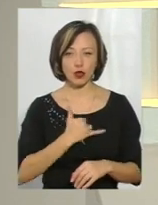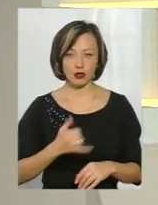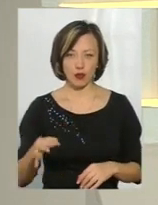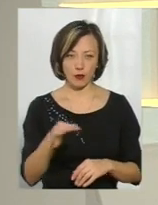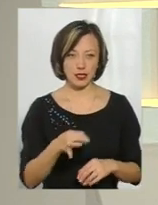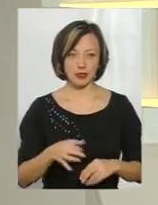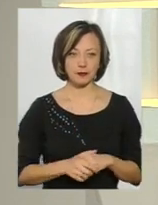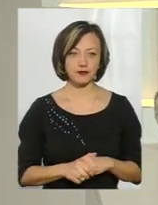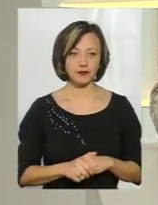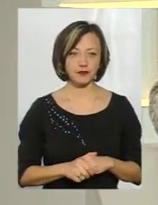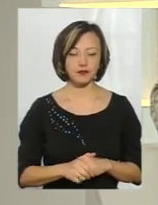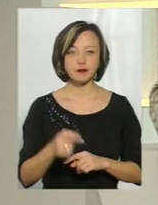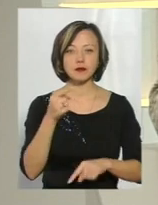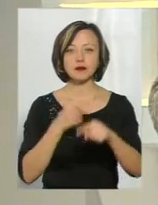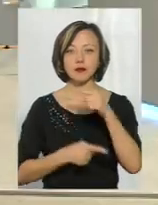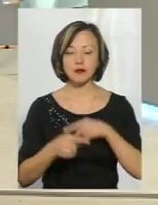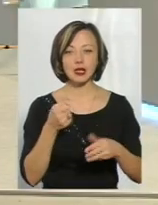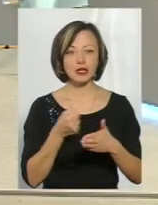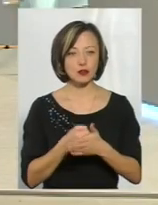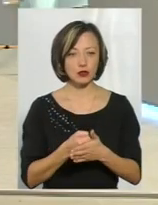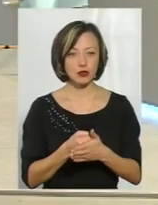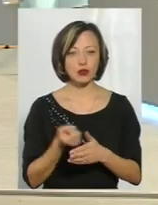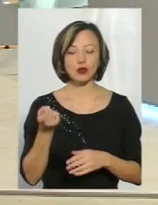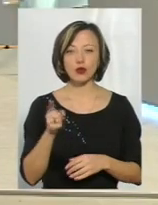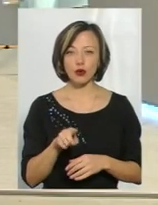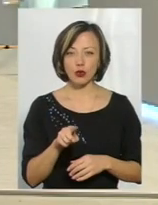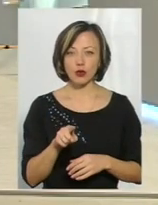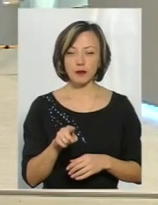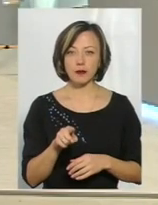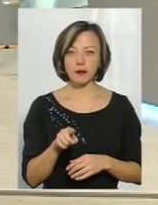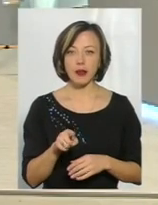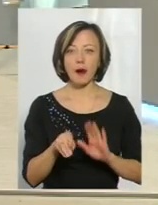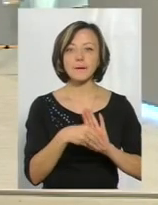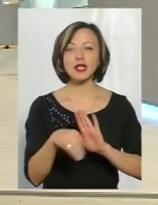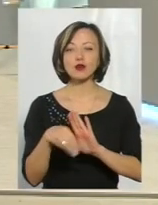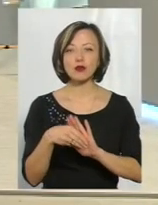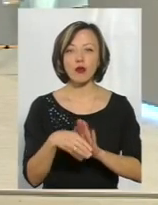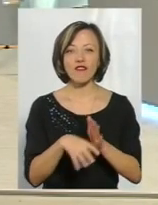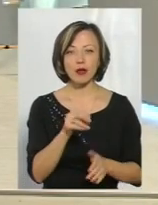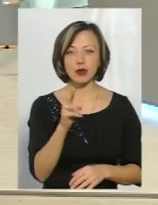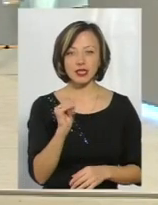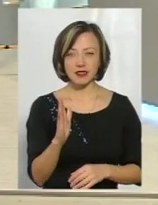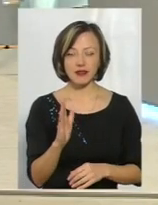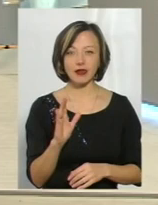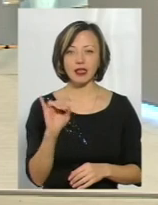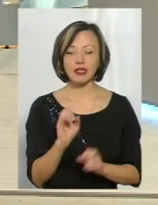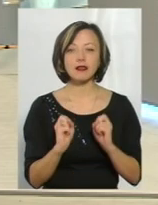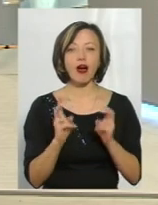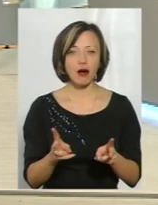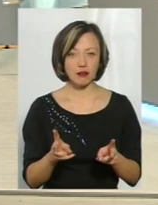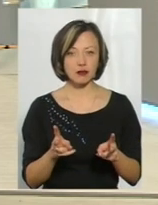області. Повертаючись до того, власне, підкупу виборців і до того,